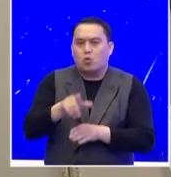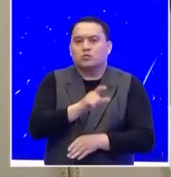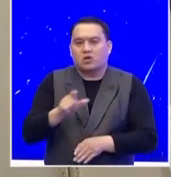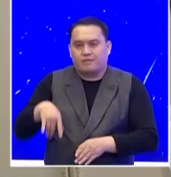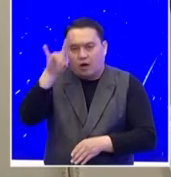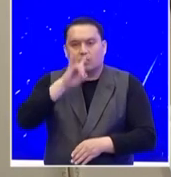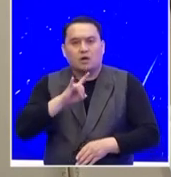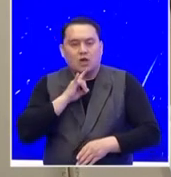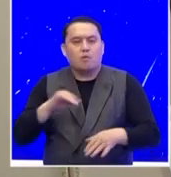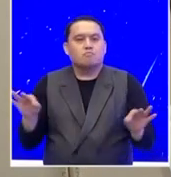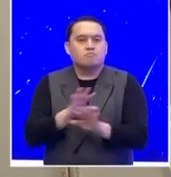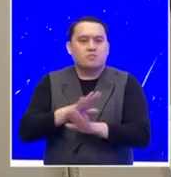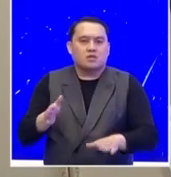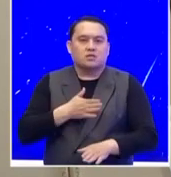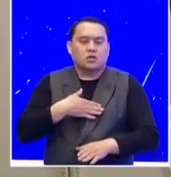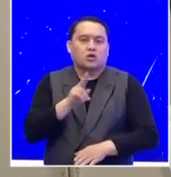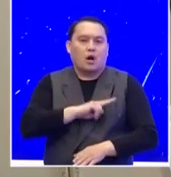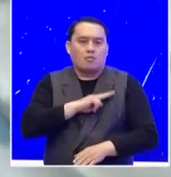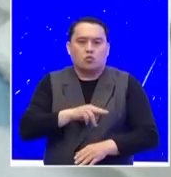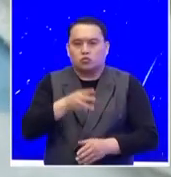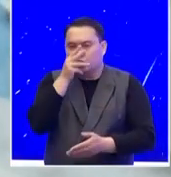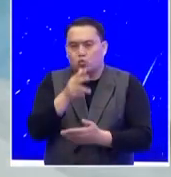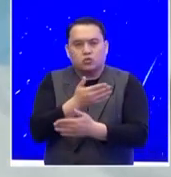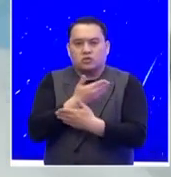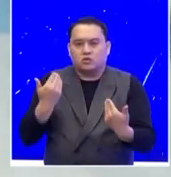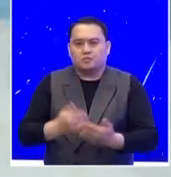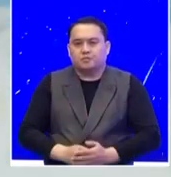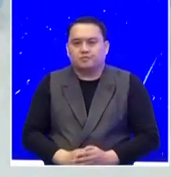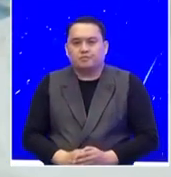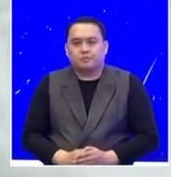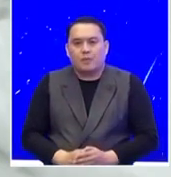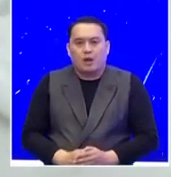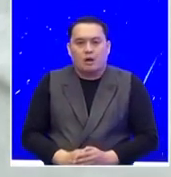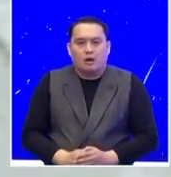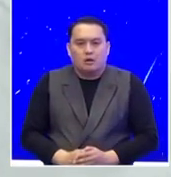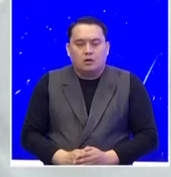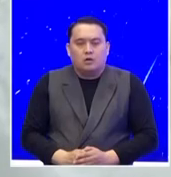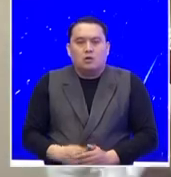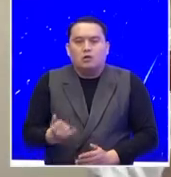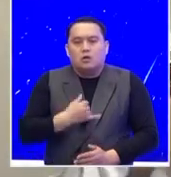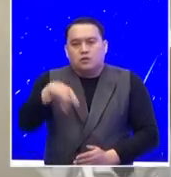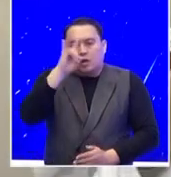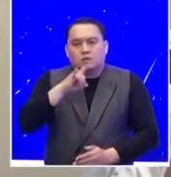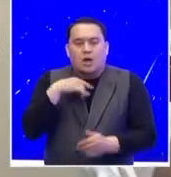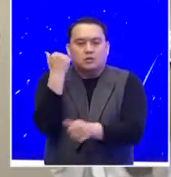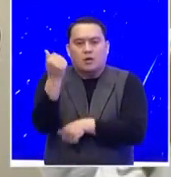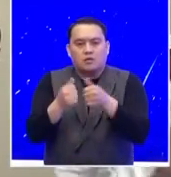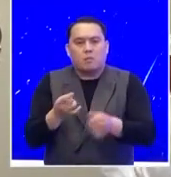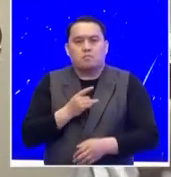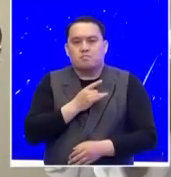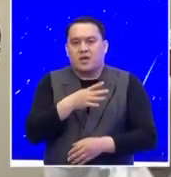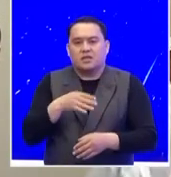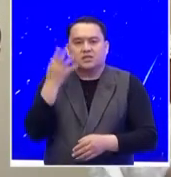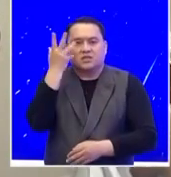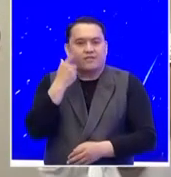гражданами страны. А песни делают нашу работу нескучной. Как говорят вокалистки ансамбля, в сундуке у казашки всегда найдется ткань белого цвета. Она и